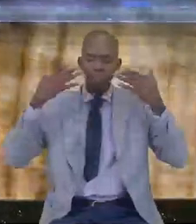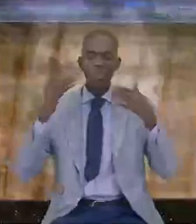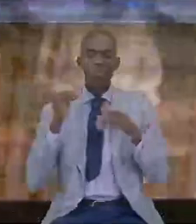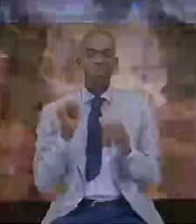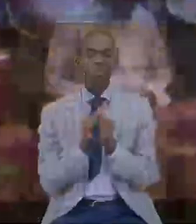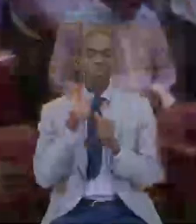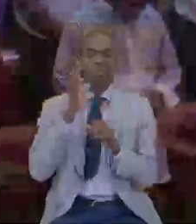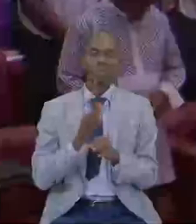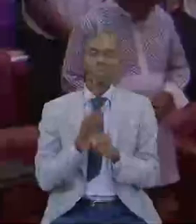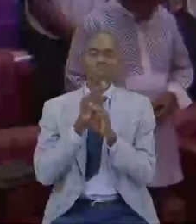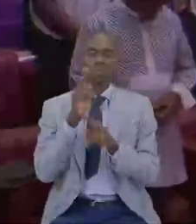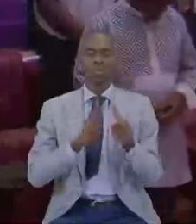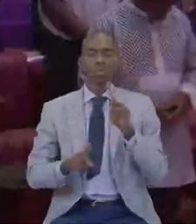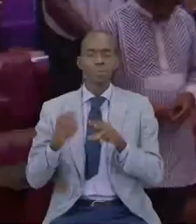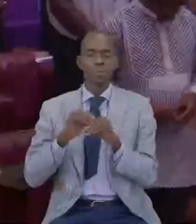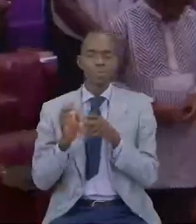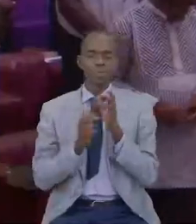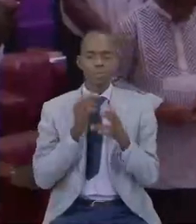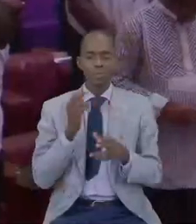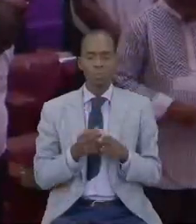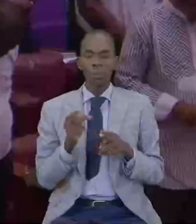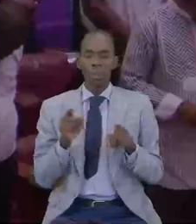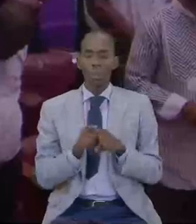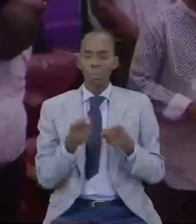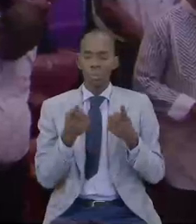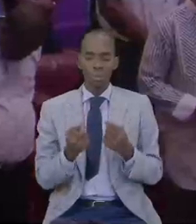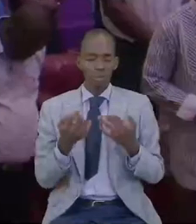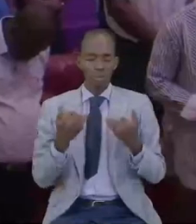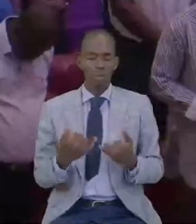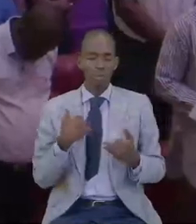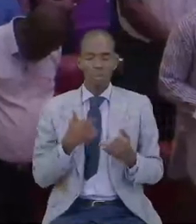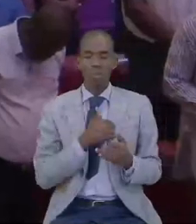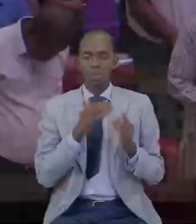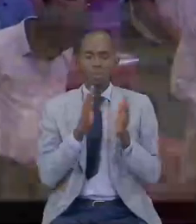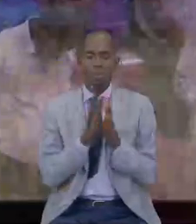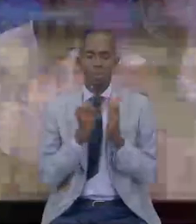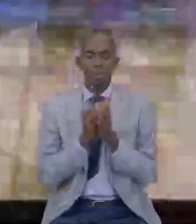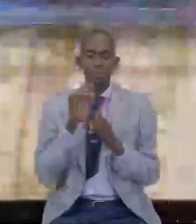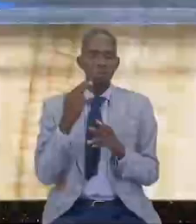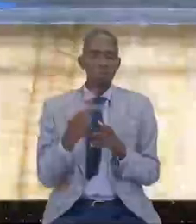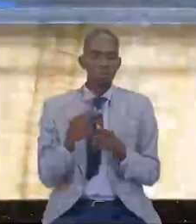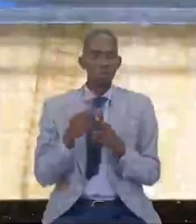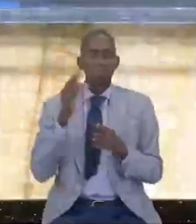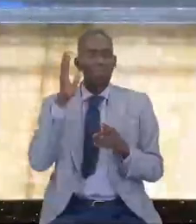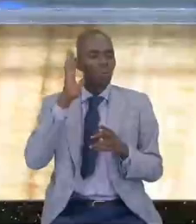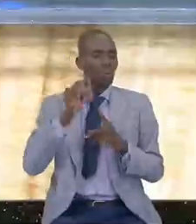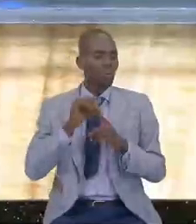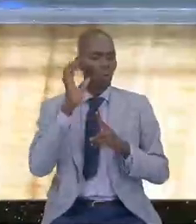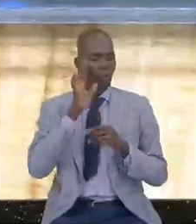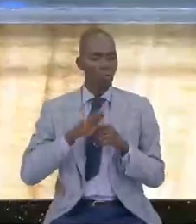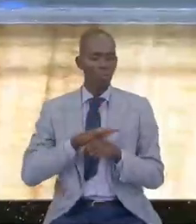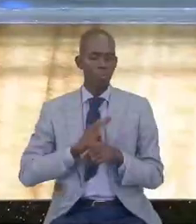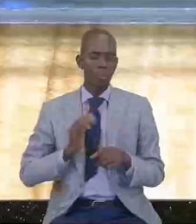Jésus. Quand nous venons aujourd'hui, nous prions que ta parole enrichisse nos vies. Et la grâce pour exécuter ce que tu nous